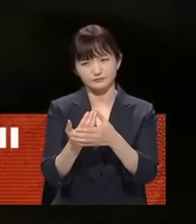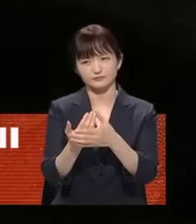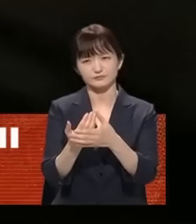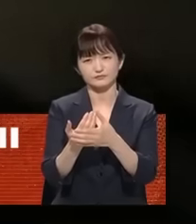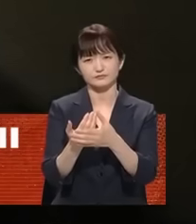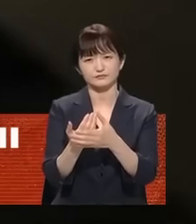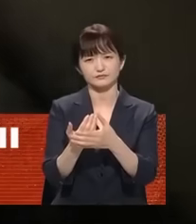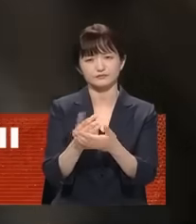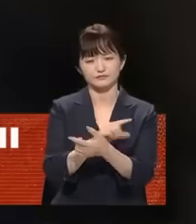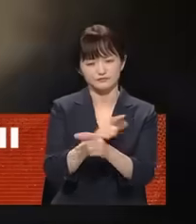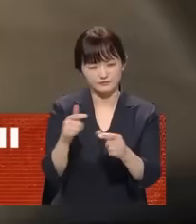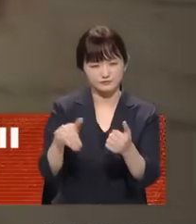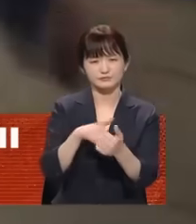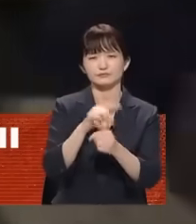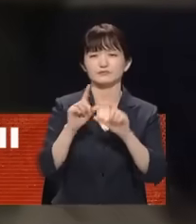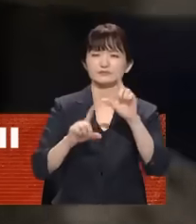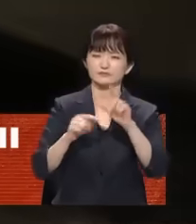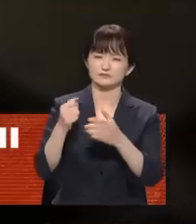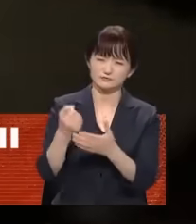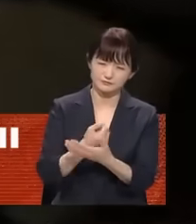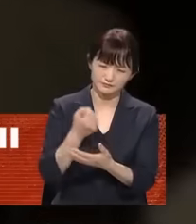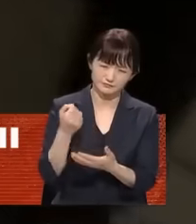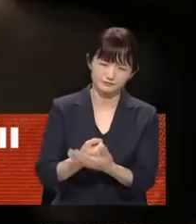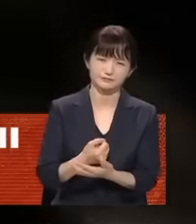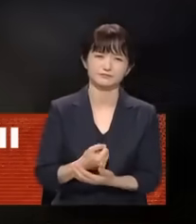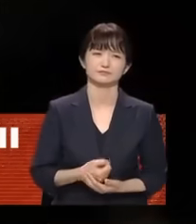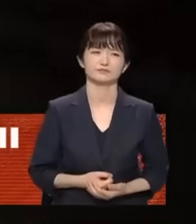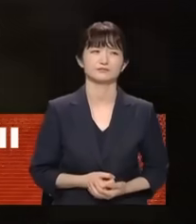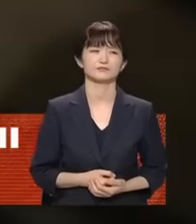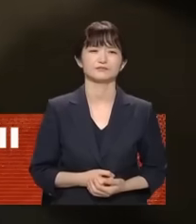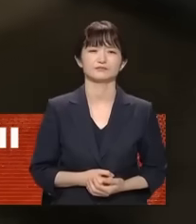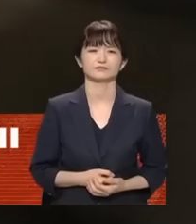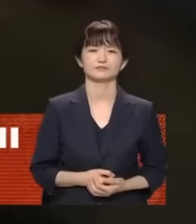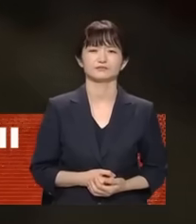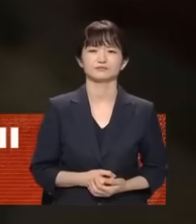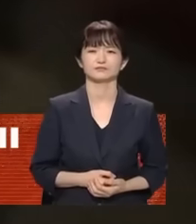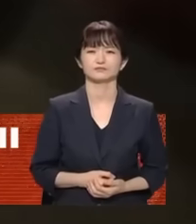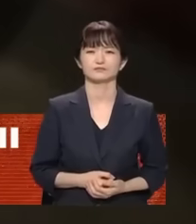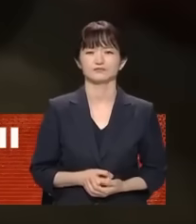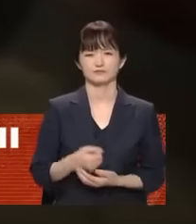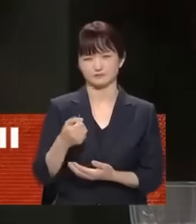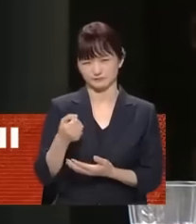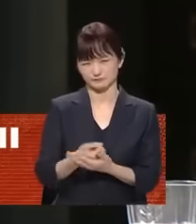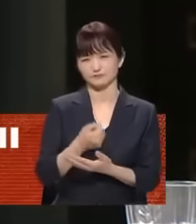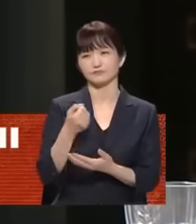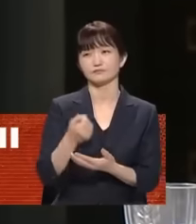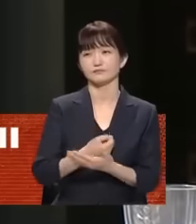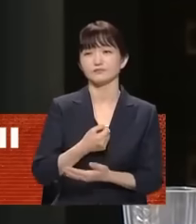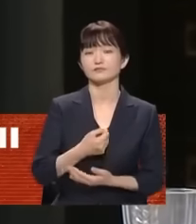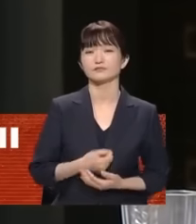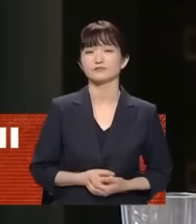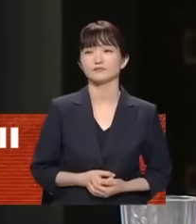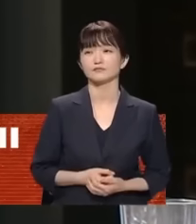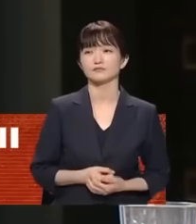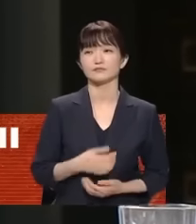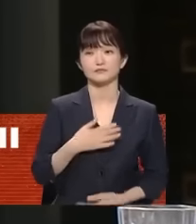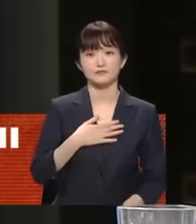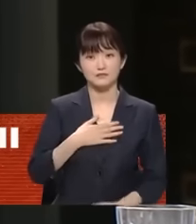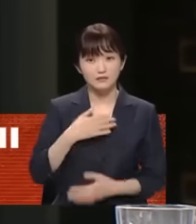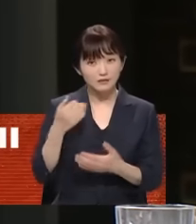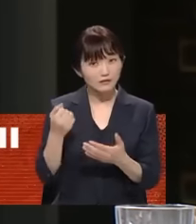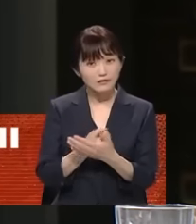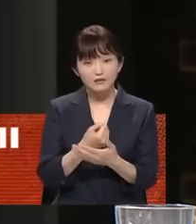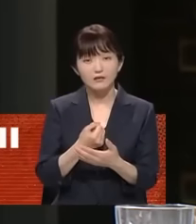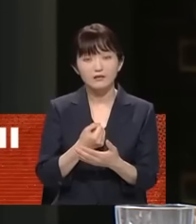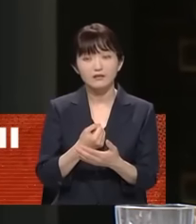여러 가지 상황 자체가 안타깝습니다 그러니까요 정말 안타까운 상황입니다 왜 제가 이렇게 안타깝다